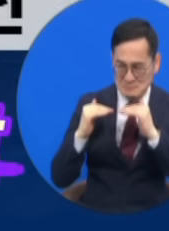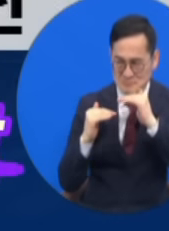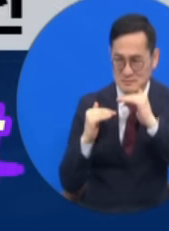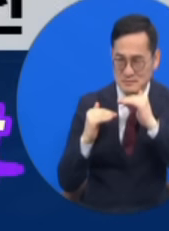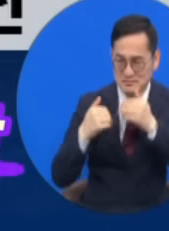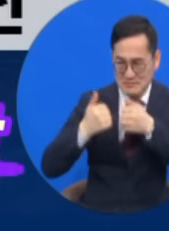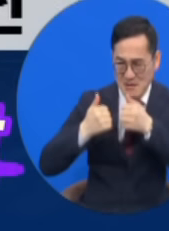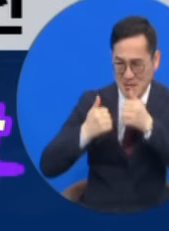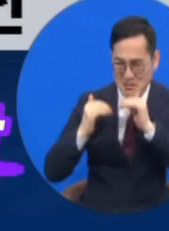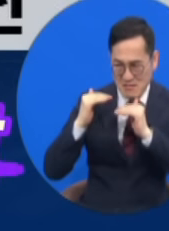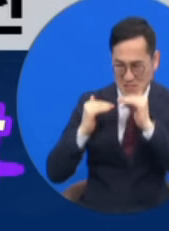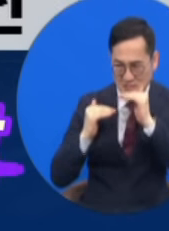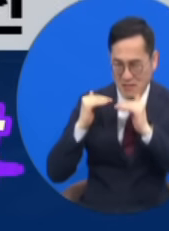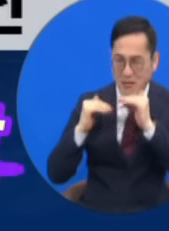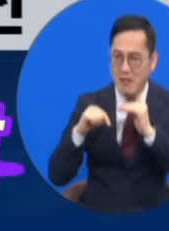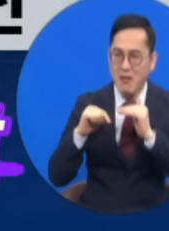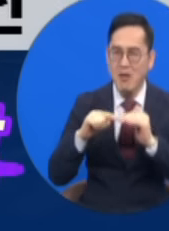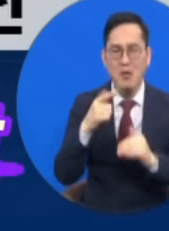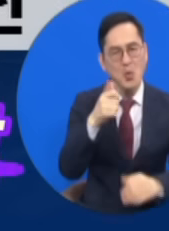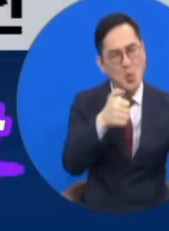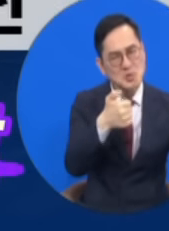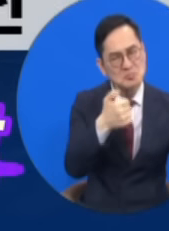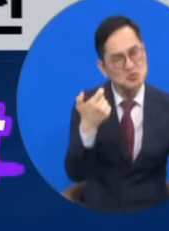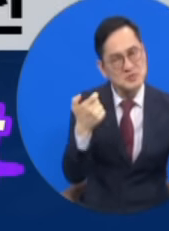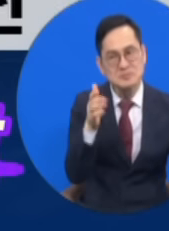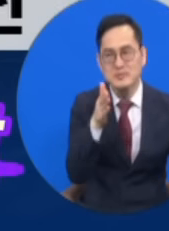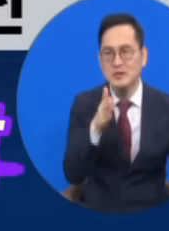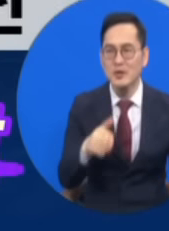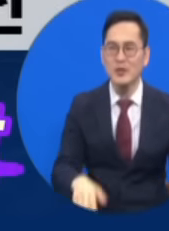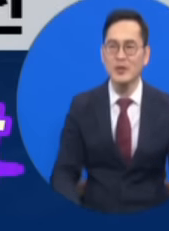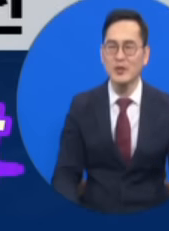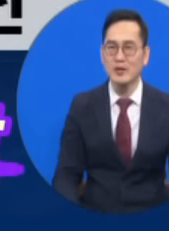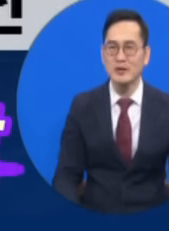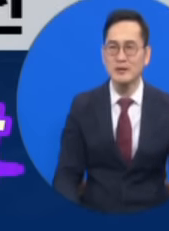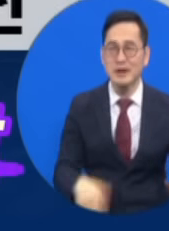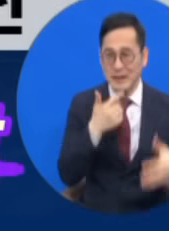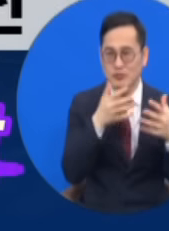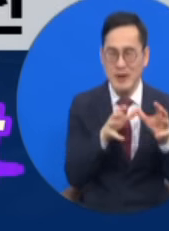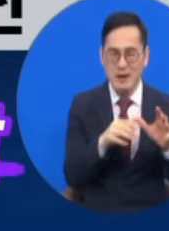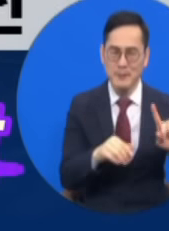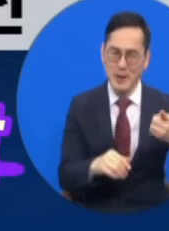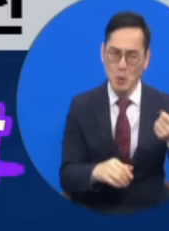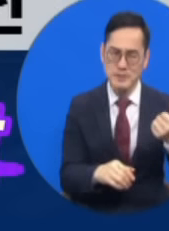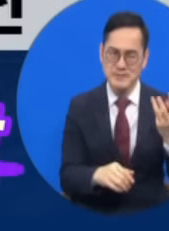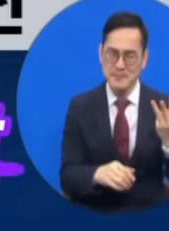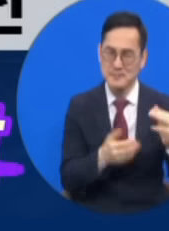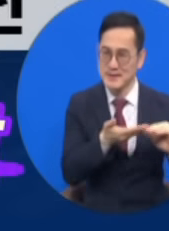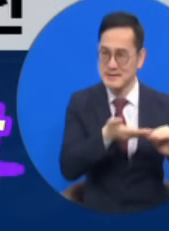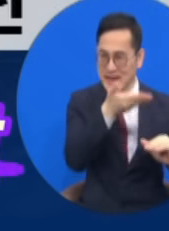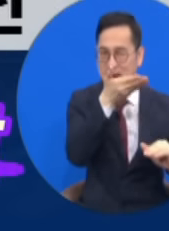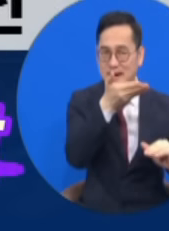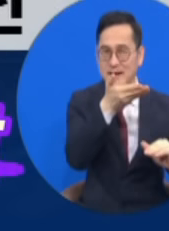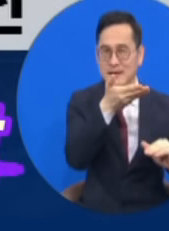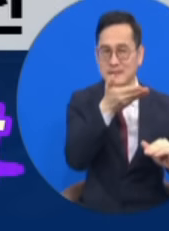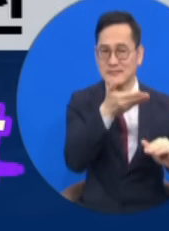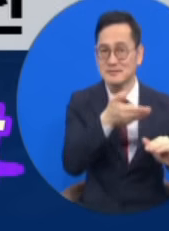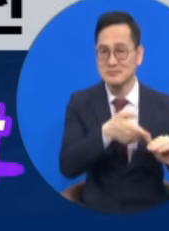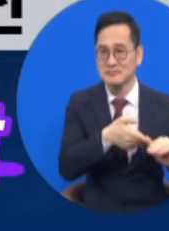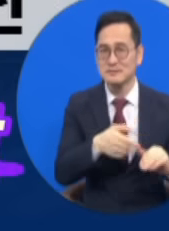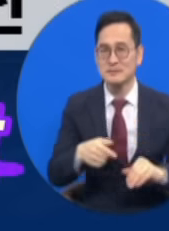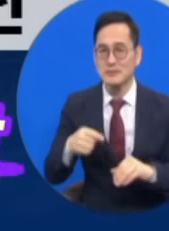상황. 국민의힘에서는 130 플러스 알파, 민주당은 최대 153석 플러스 알파를 얘기하고